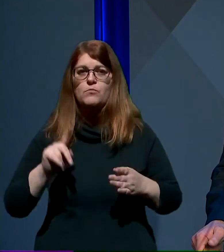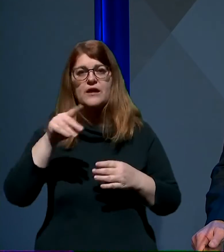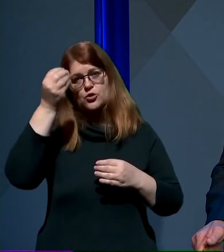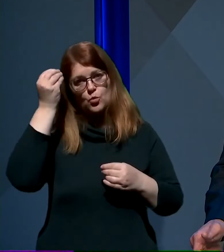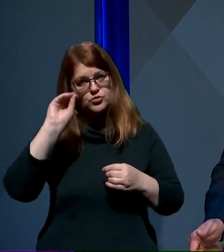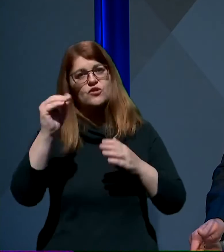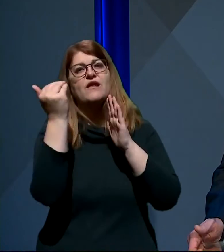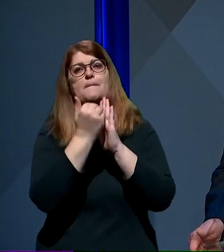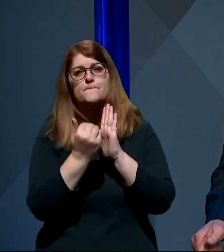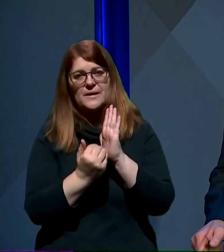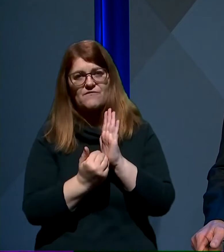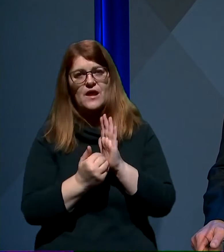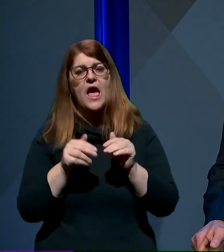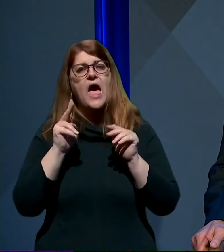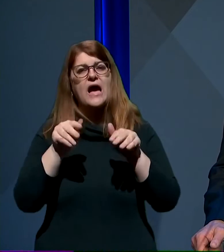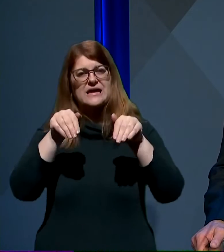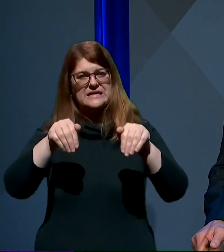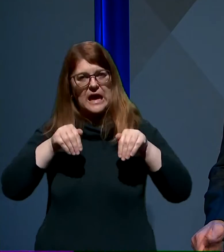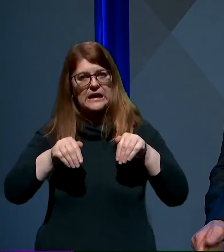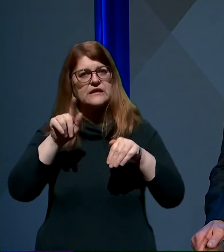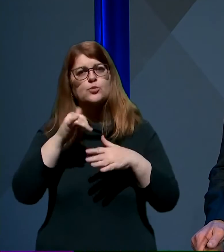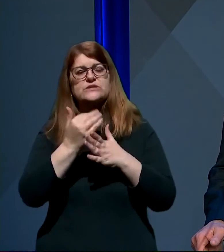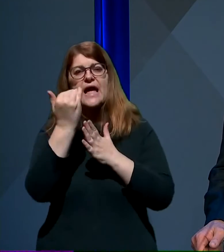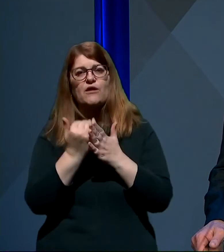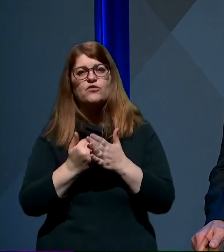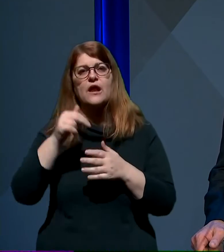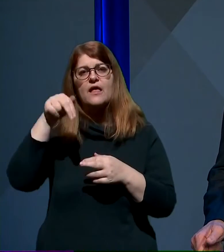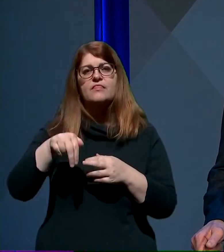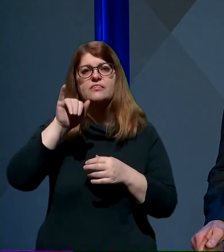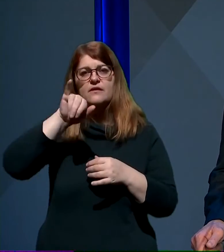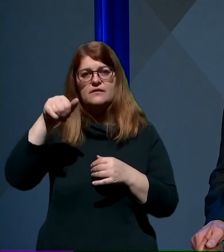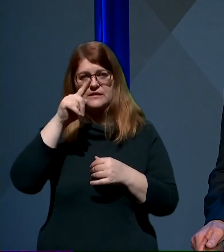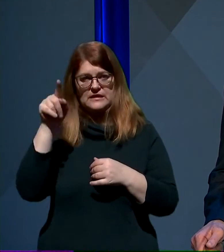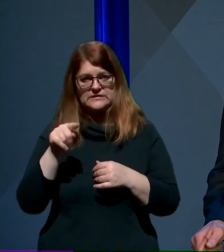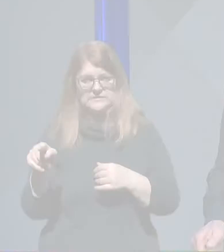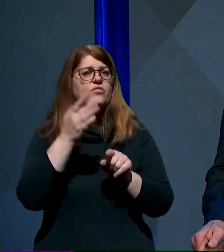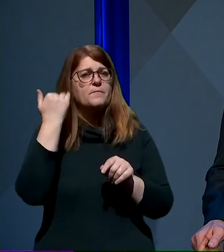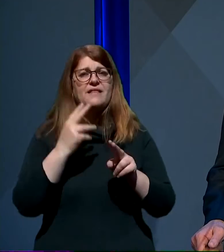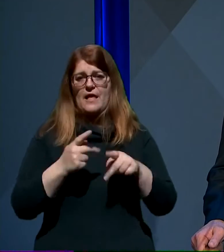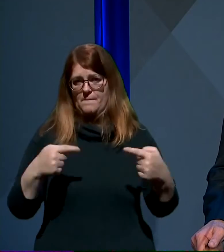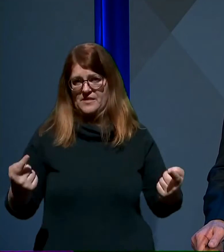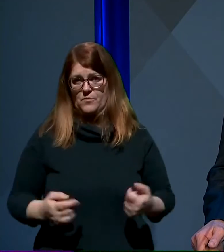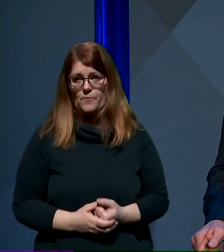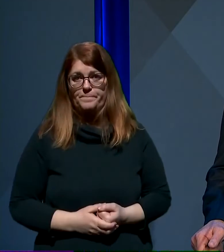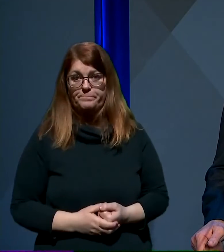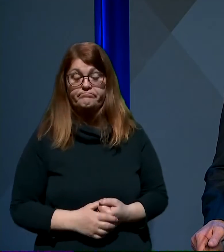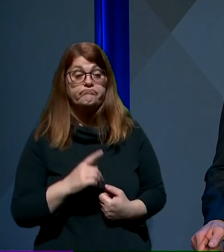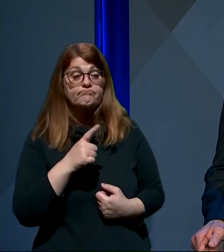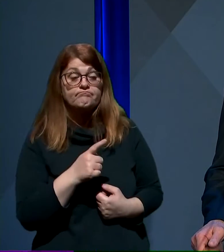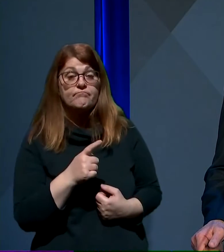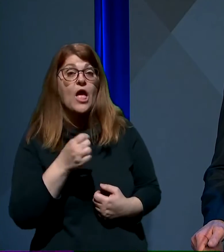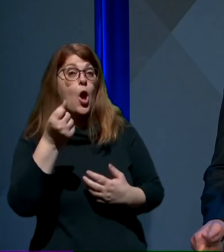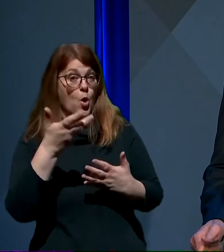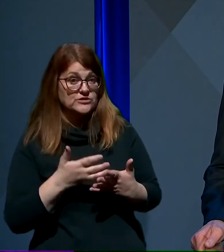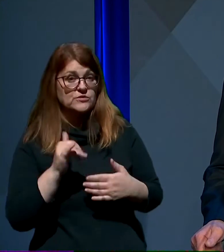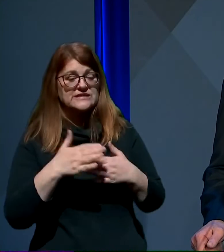upoštevali pravila, karantene in tudi vsa navodila Nacionalnega inštituta za javno zdravje. Ocenjujemo namreč, da se